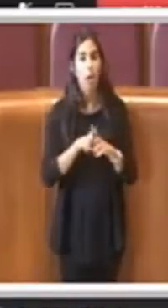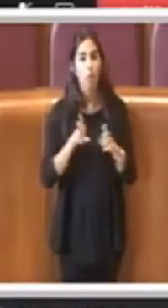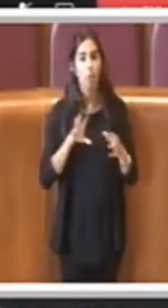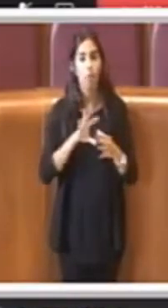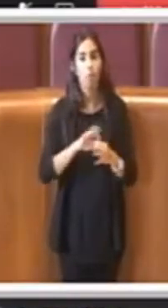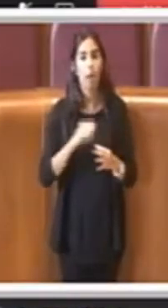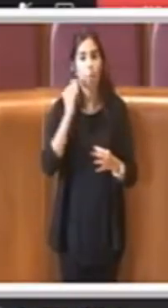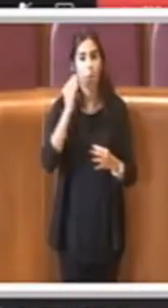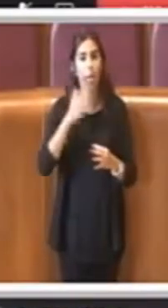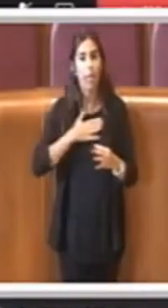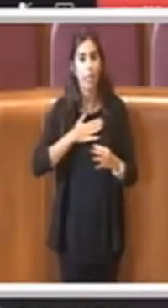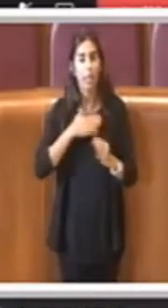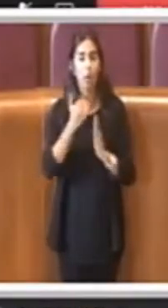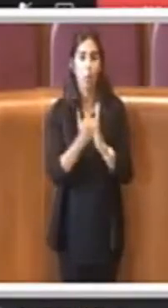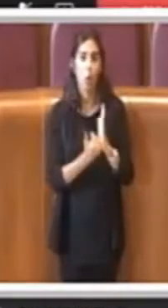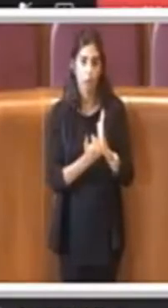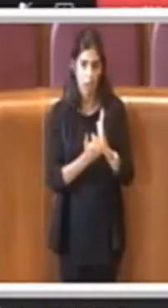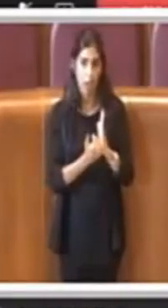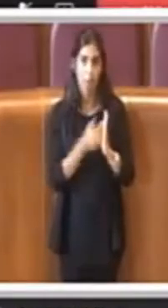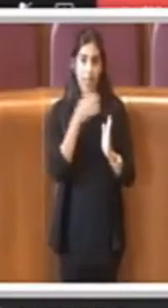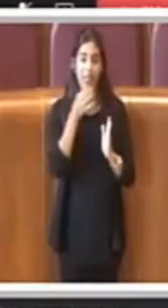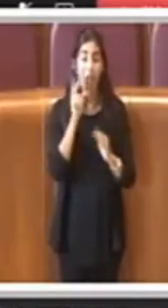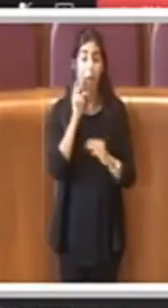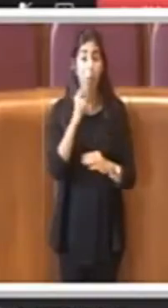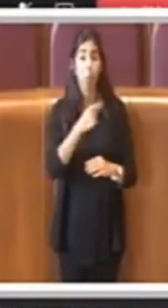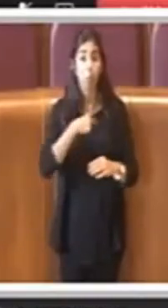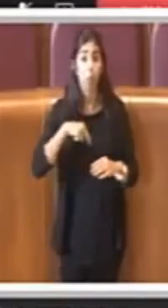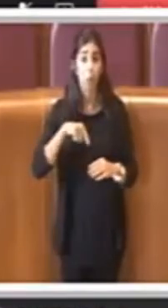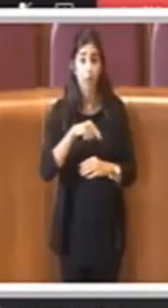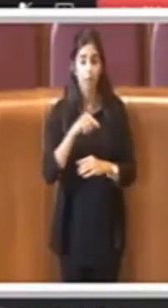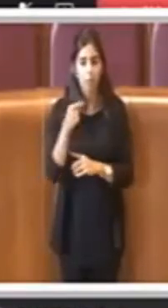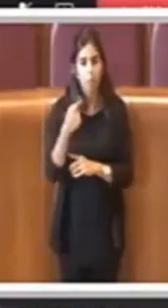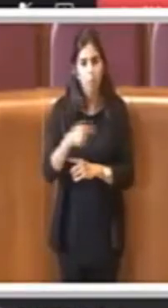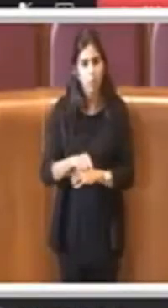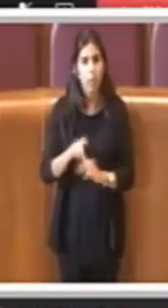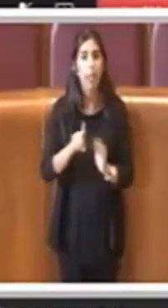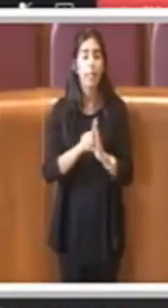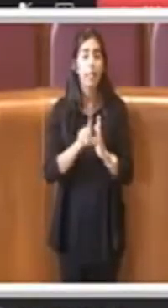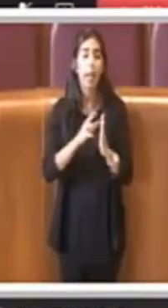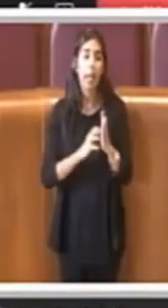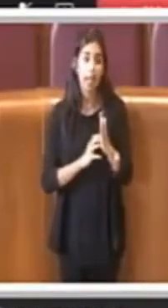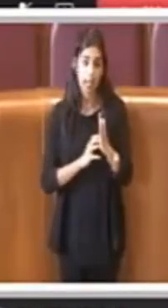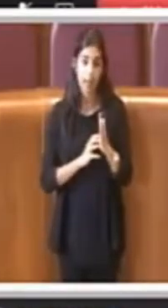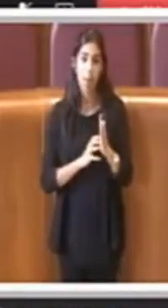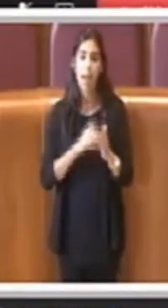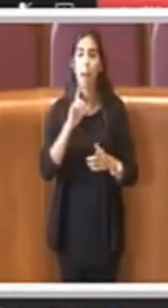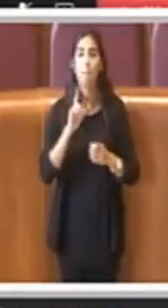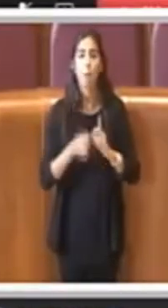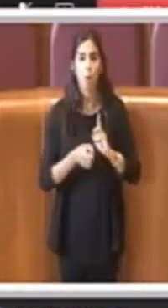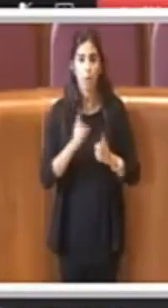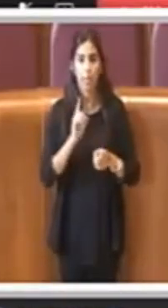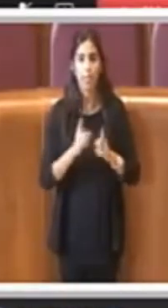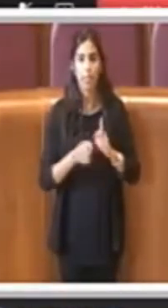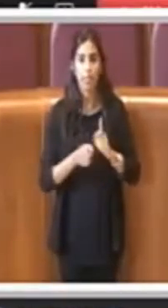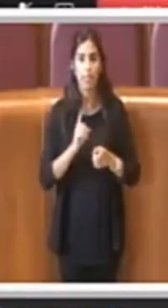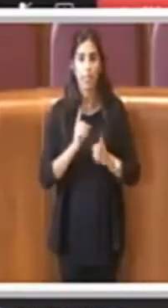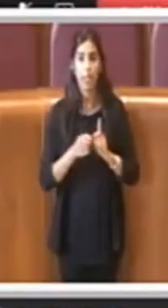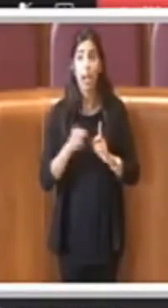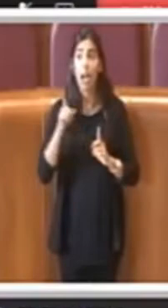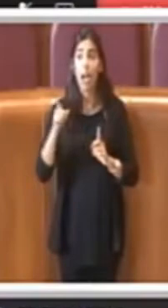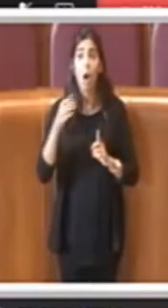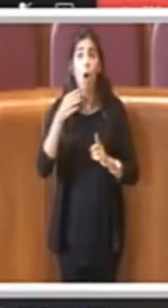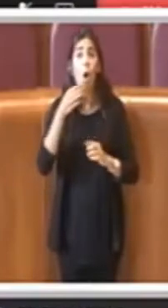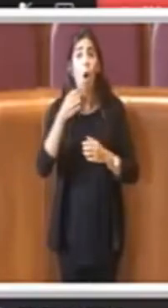del proprio programma. Quindi, dal nostro punto di vista, questa è una delibera assolutamente politica sulla quale le opposizioni